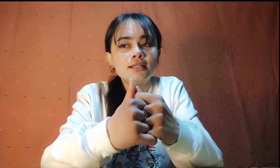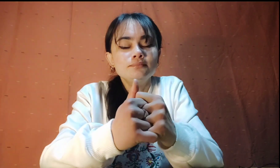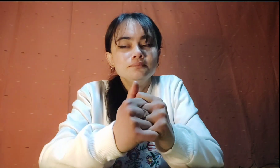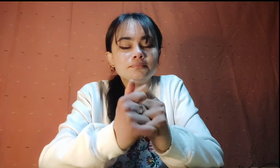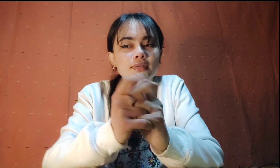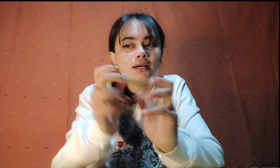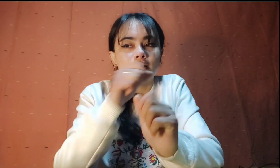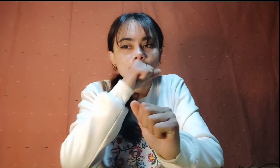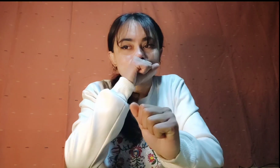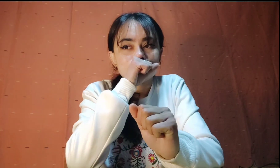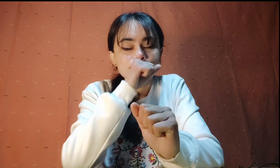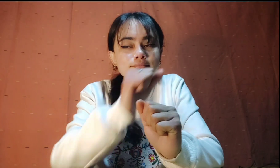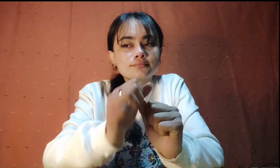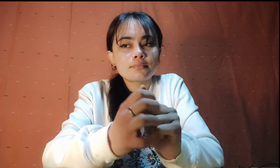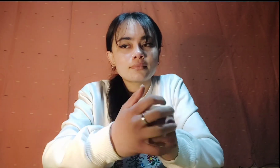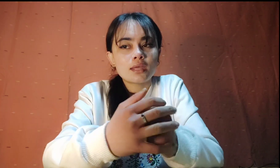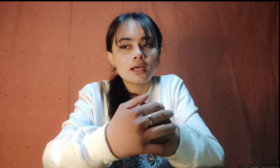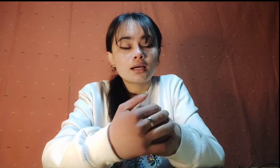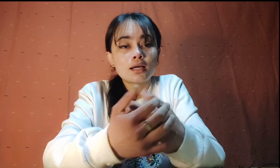कि